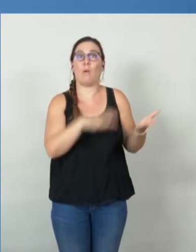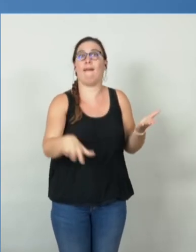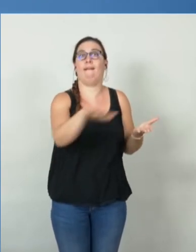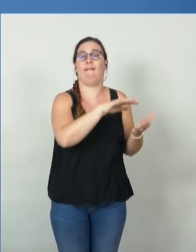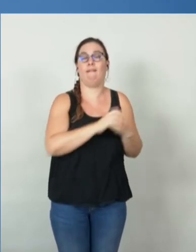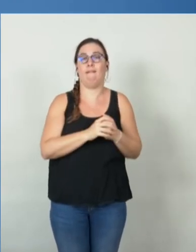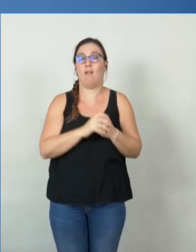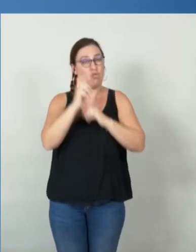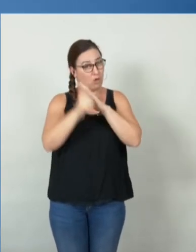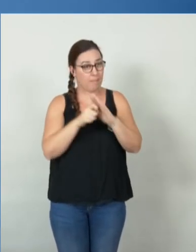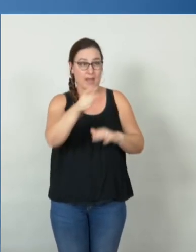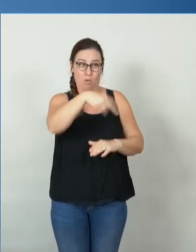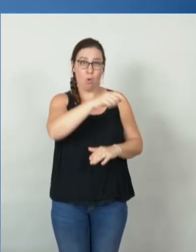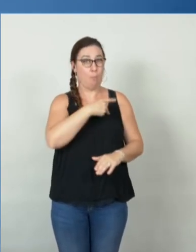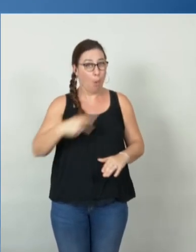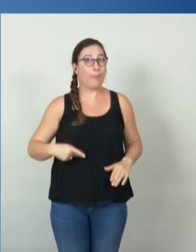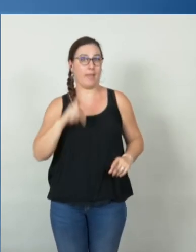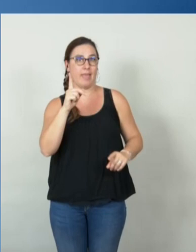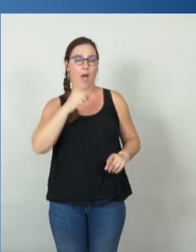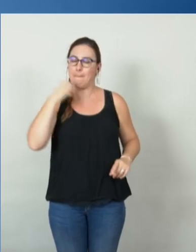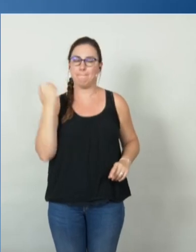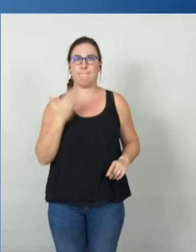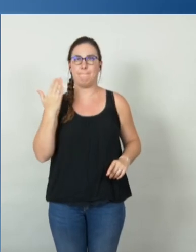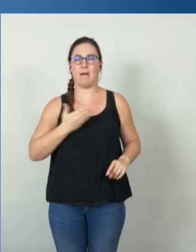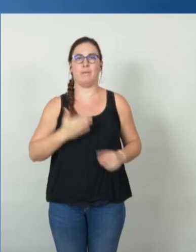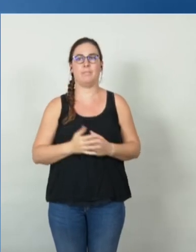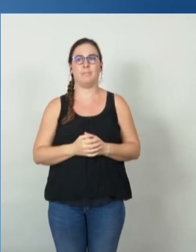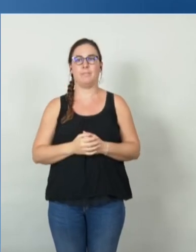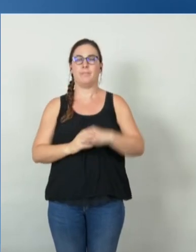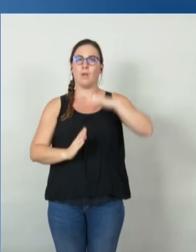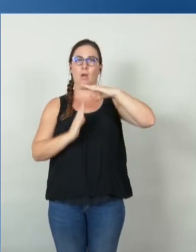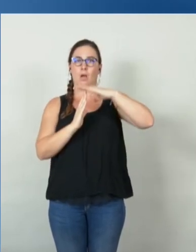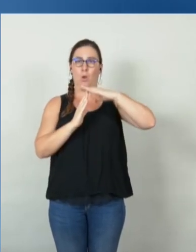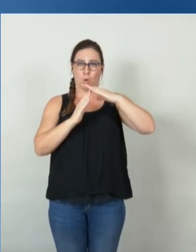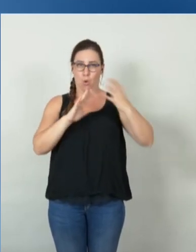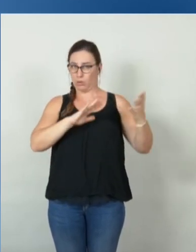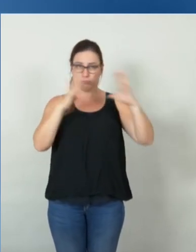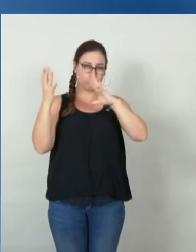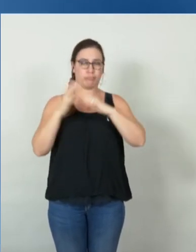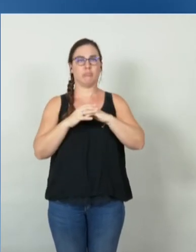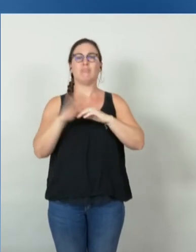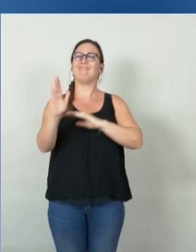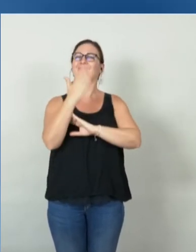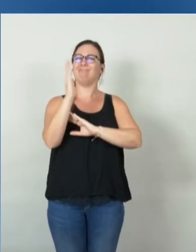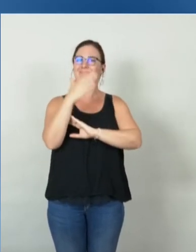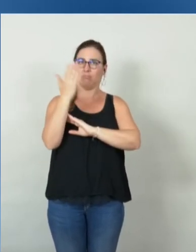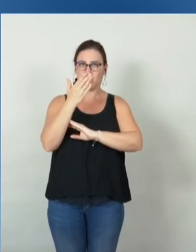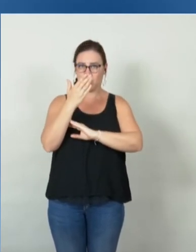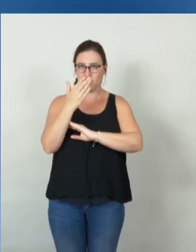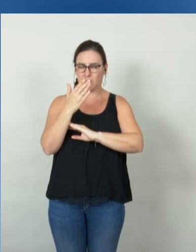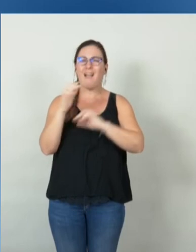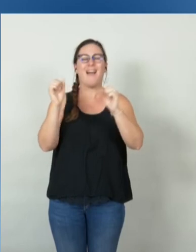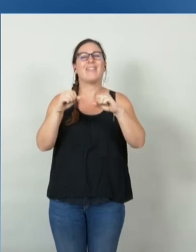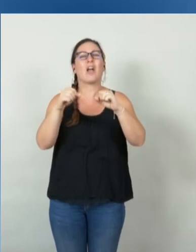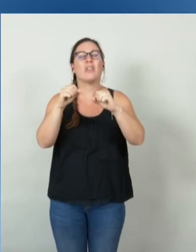grenoblois propriétaire et ces comptes qui évoluent qu'on nous présente comment on peut en être d'accord si